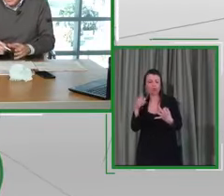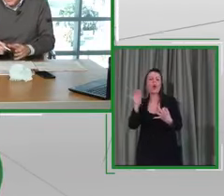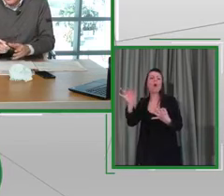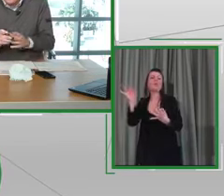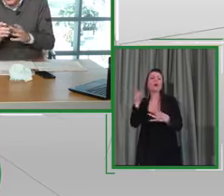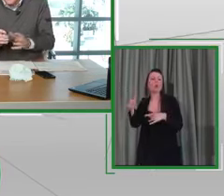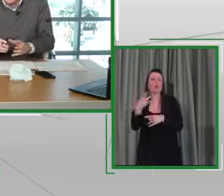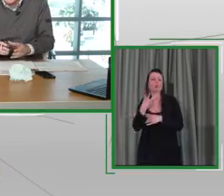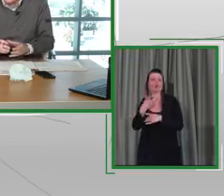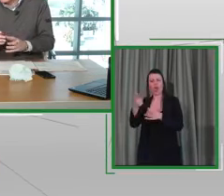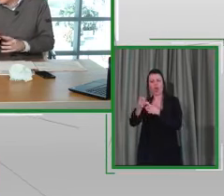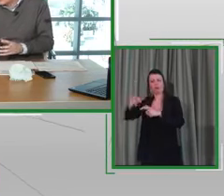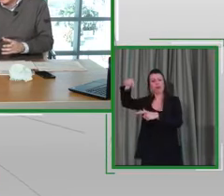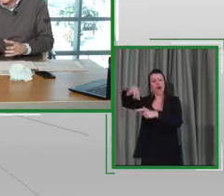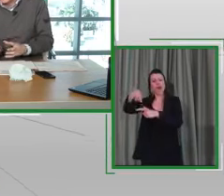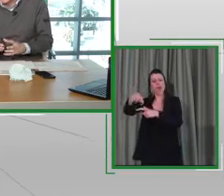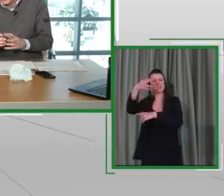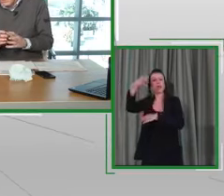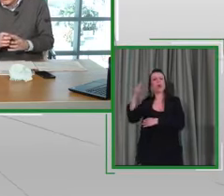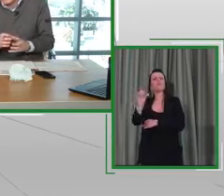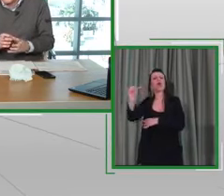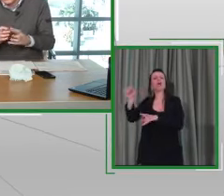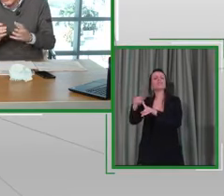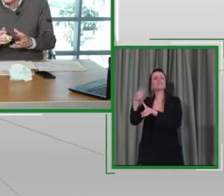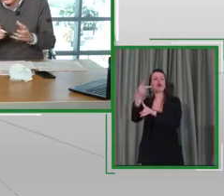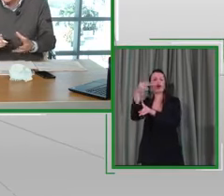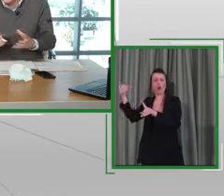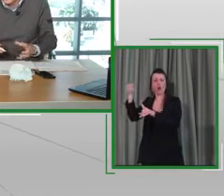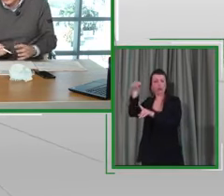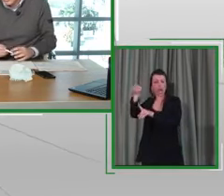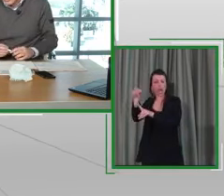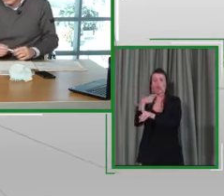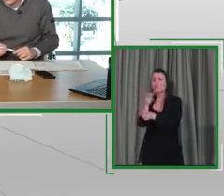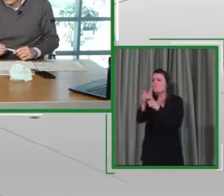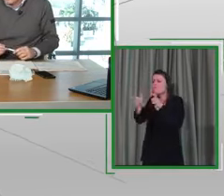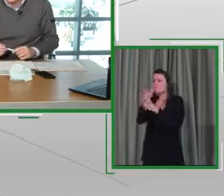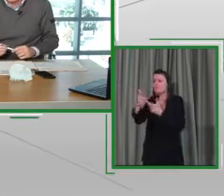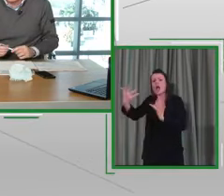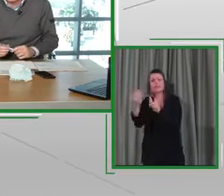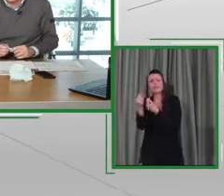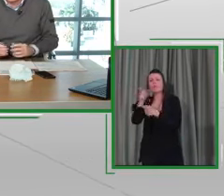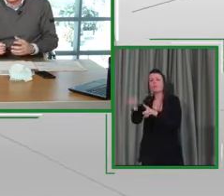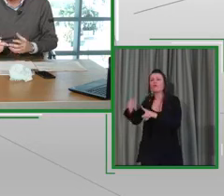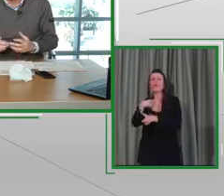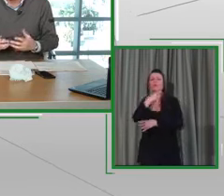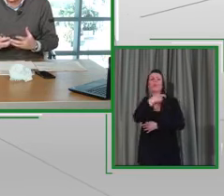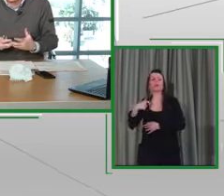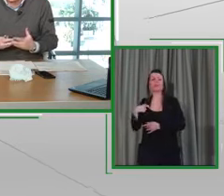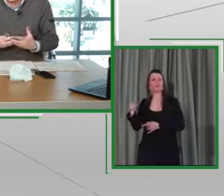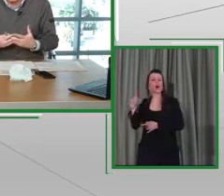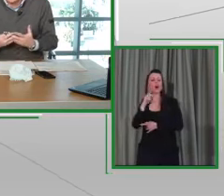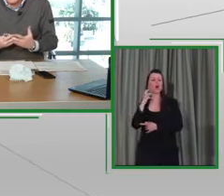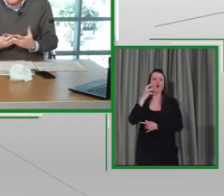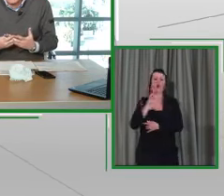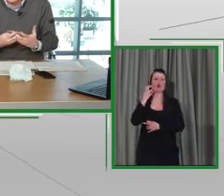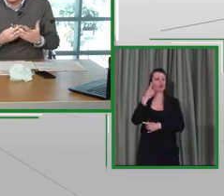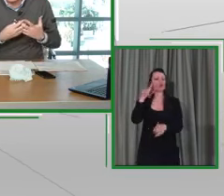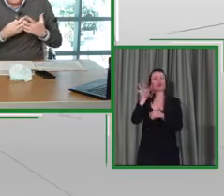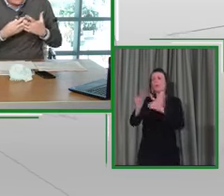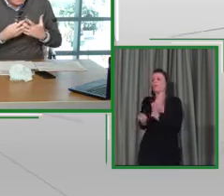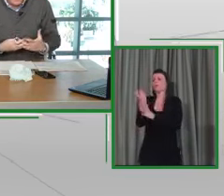parlato anche con lui che era ben soddisfatto e orgoglioso di quello che sono riusciti a mettere in campo una rete di solidarietà